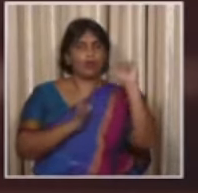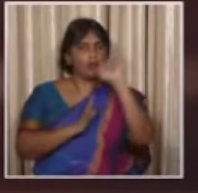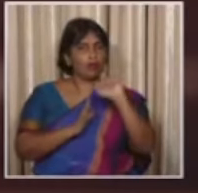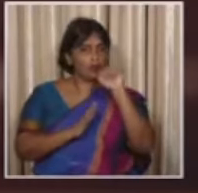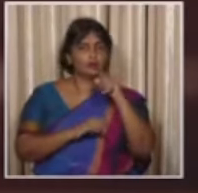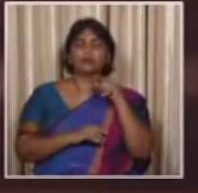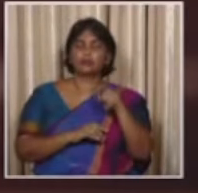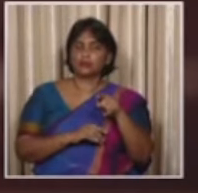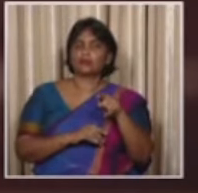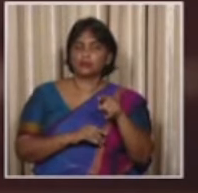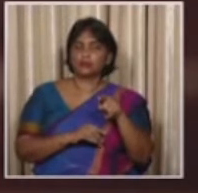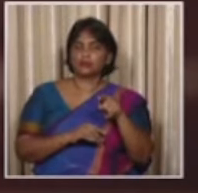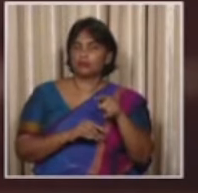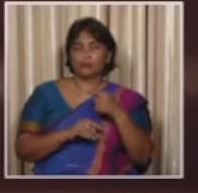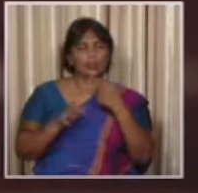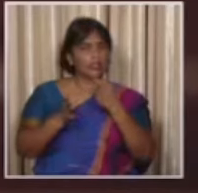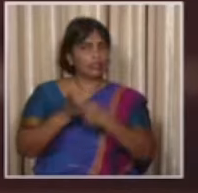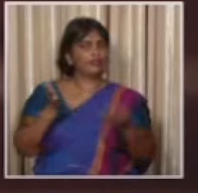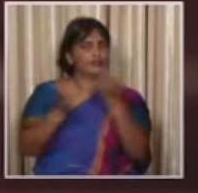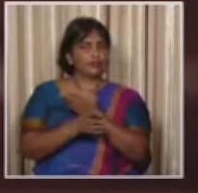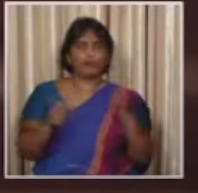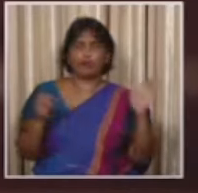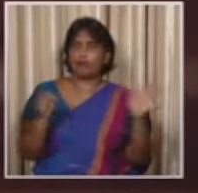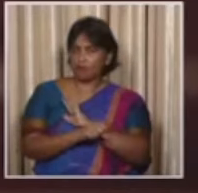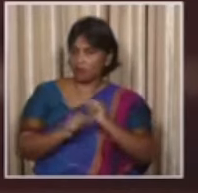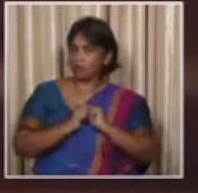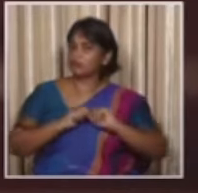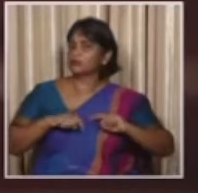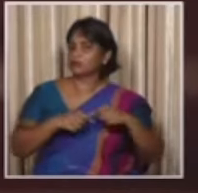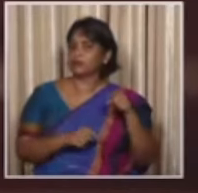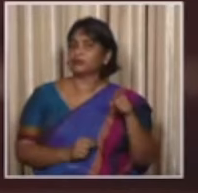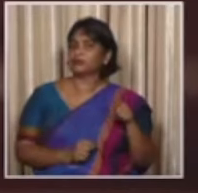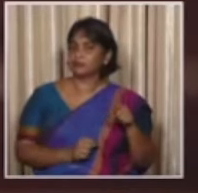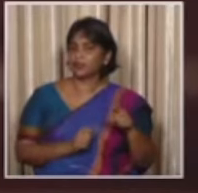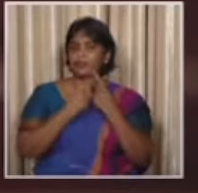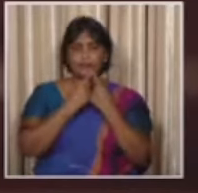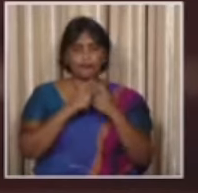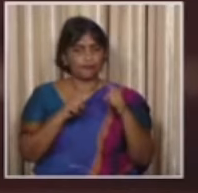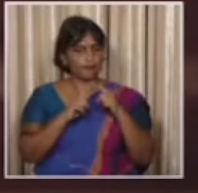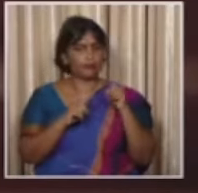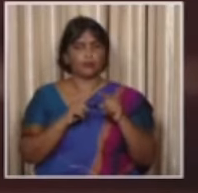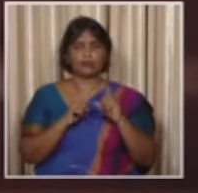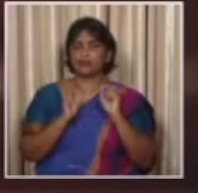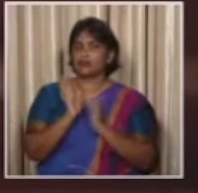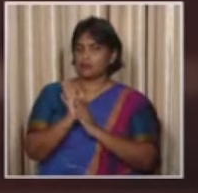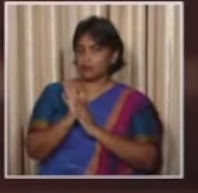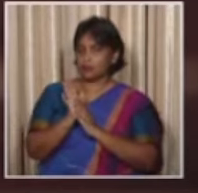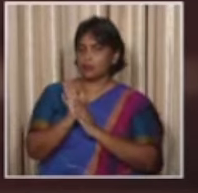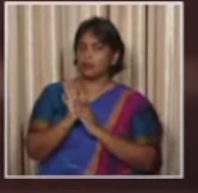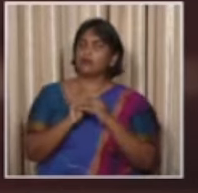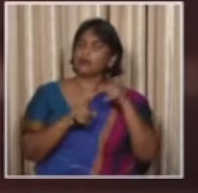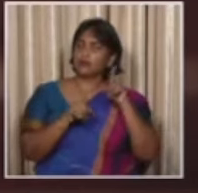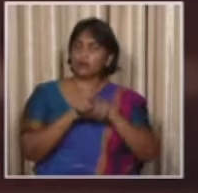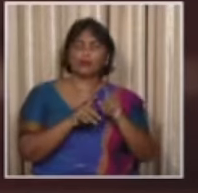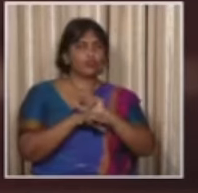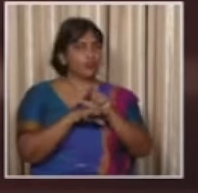කලාපයේ සප්තා ගිවිසුම, මම දන්නේ ඒක පූර්ණ ලෙස ක්‍රියාත්මක කරන්න විවිධ ආකාරයේ කොමිටිපත් කරලා තියෙනවා. ඒ වගේ